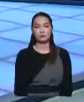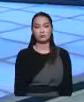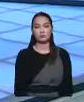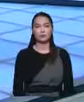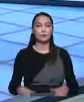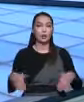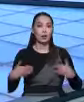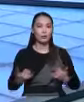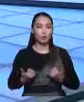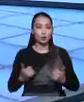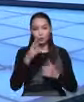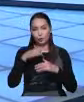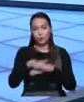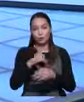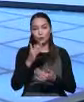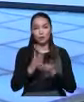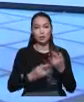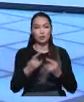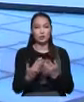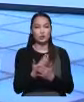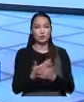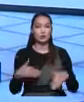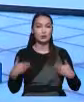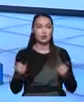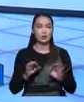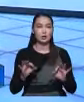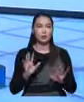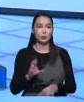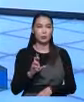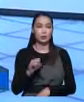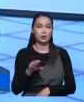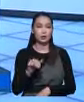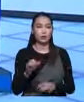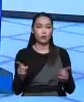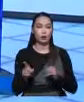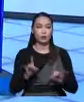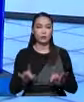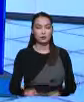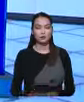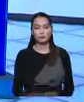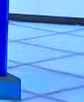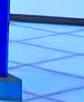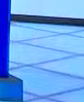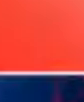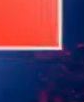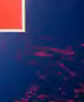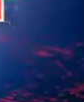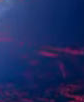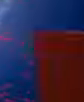Арма көрермен, тікелей эфирде Астана Тайм, студияда мен Бекболат Сатуов, сурдо аудармашы Айдана Өтегенова, бүгін көретіндеріңіз.